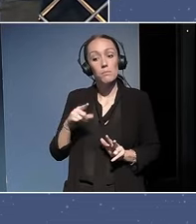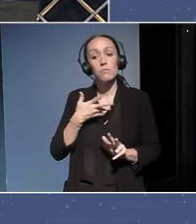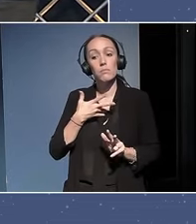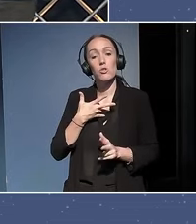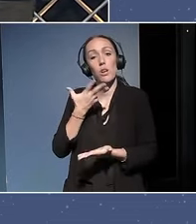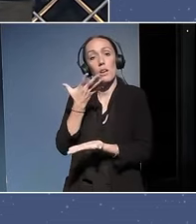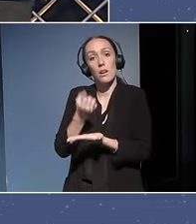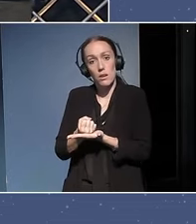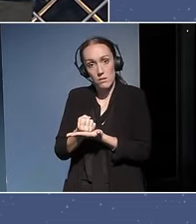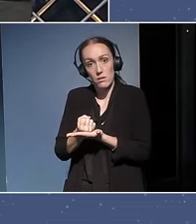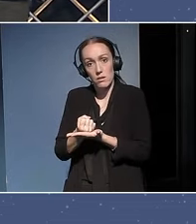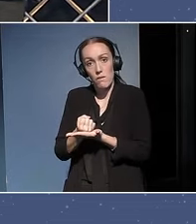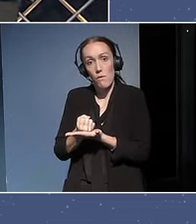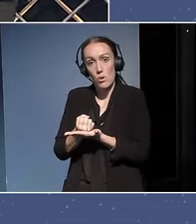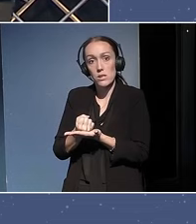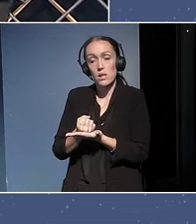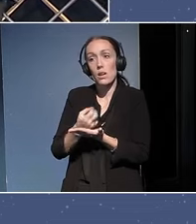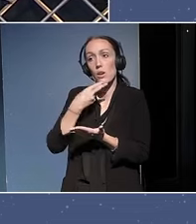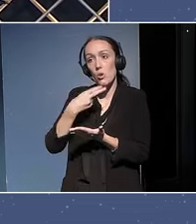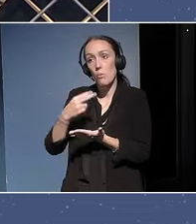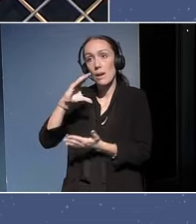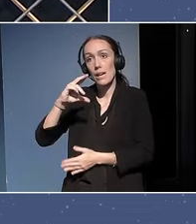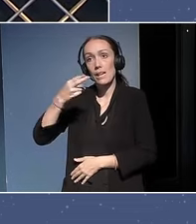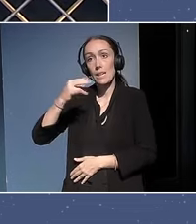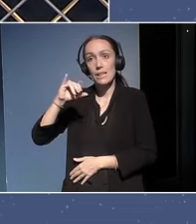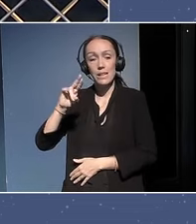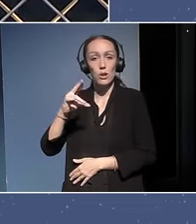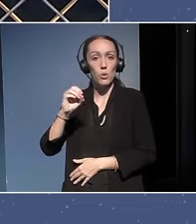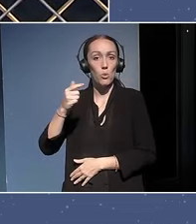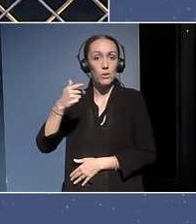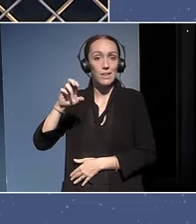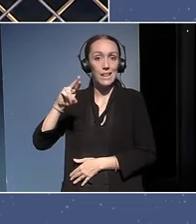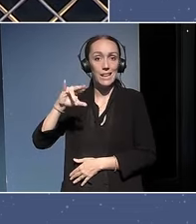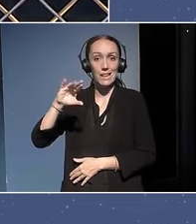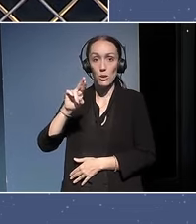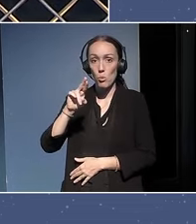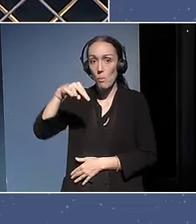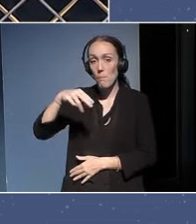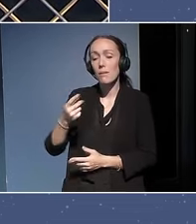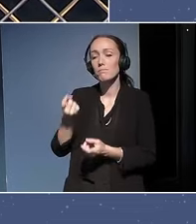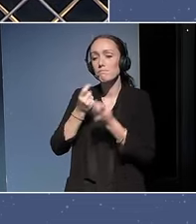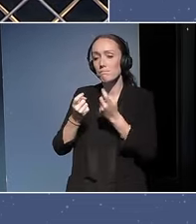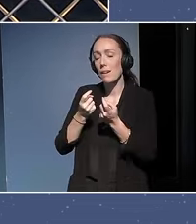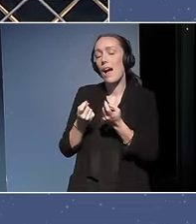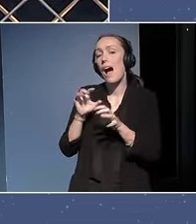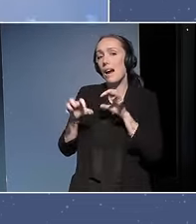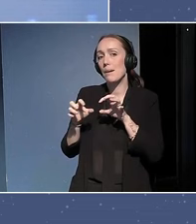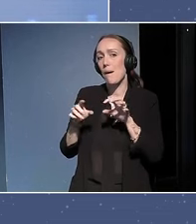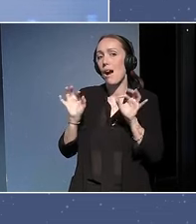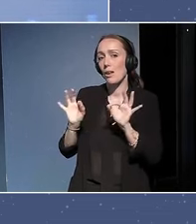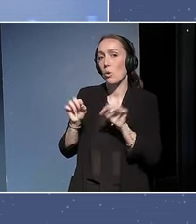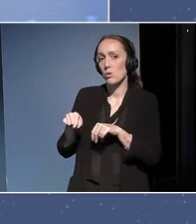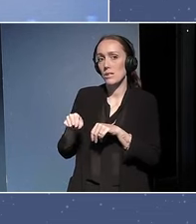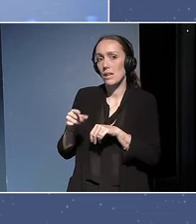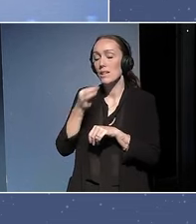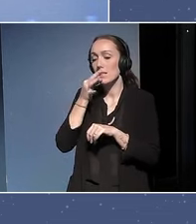chiamano chirotteri che forse kirium anzi che probabilmente Sono prodotte da animali così Sì E non c'è la scia della